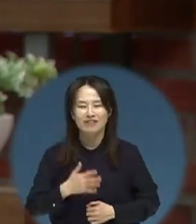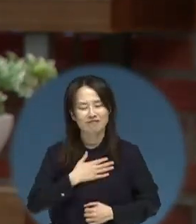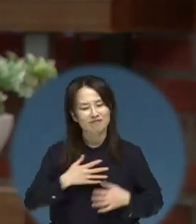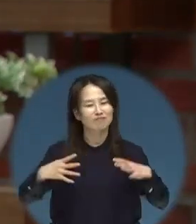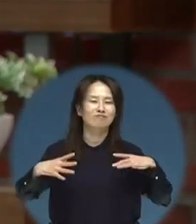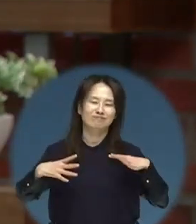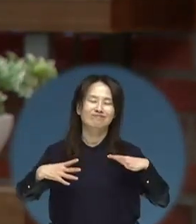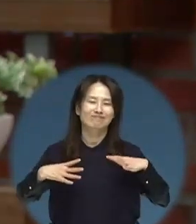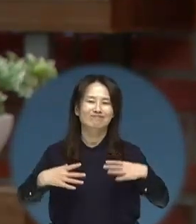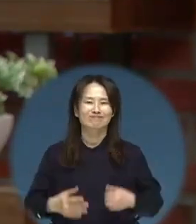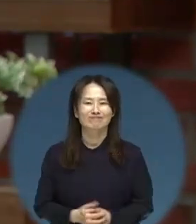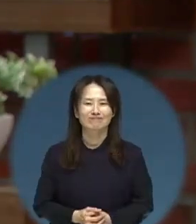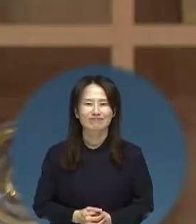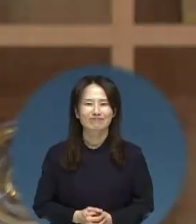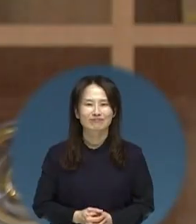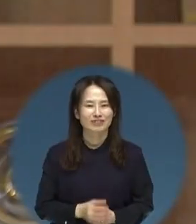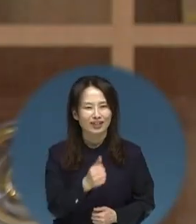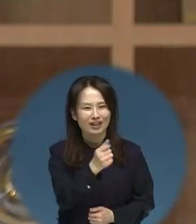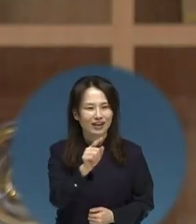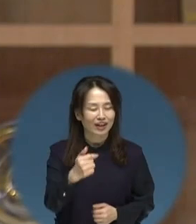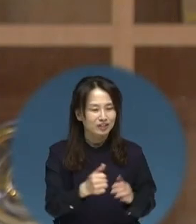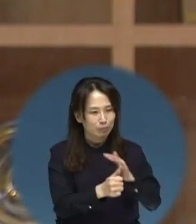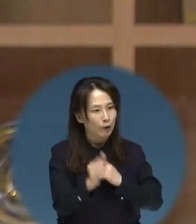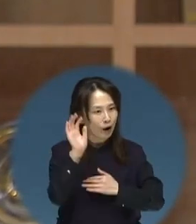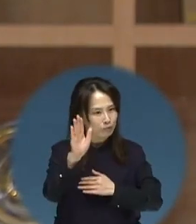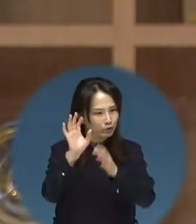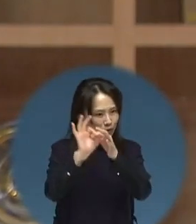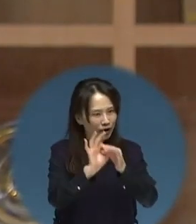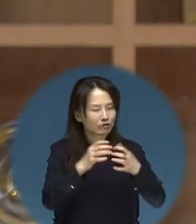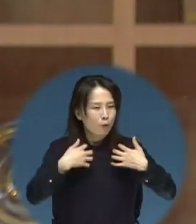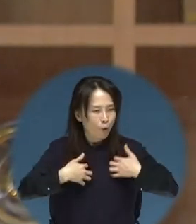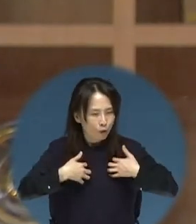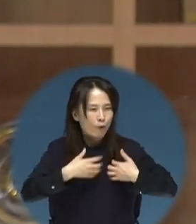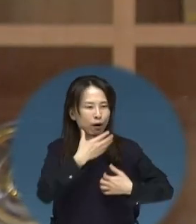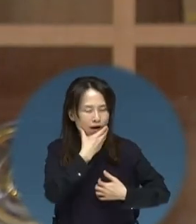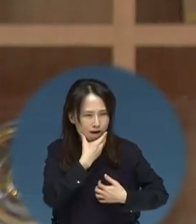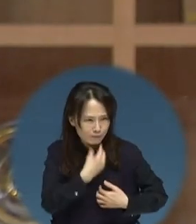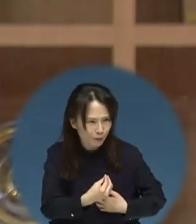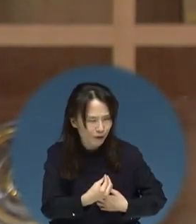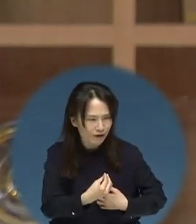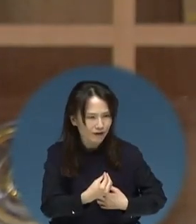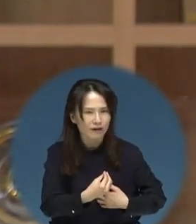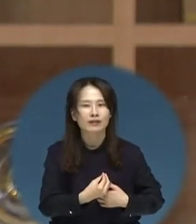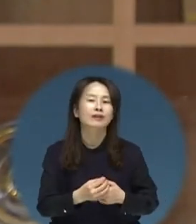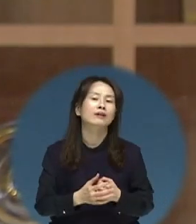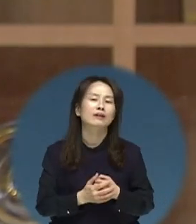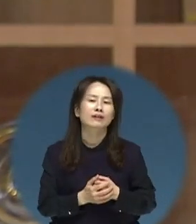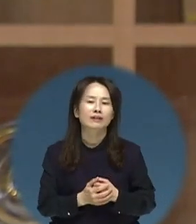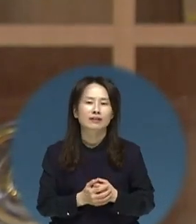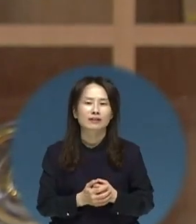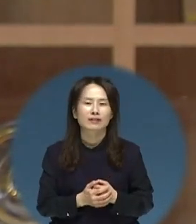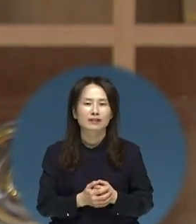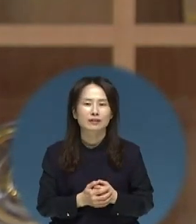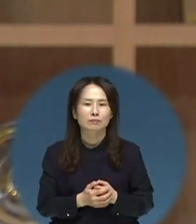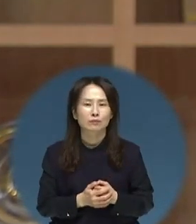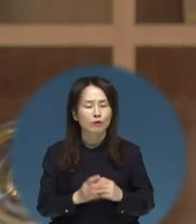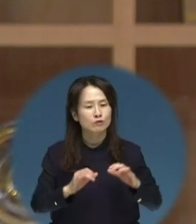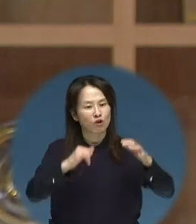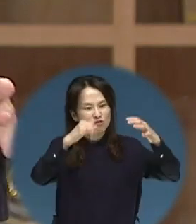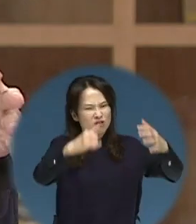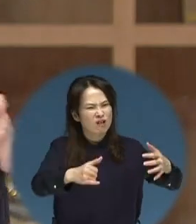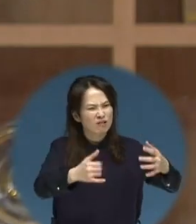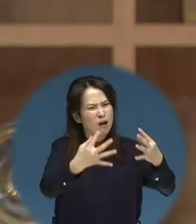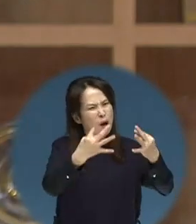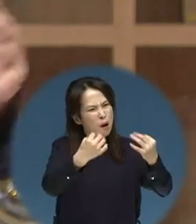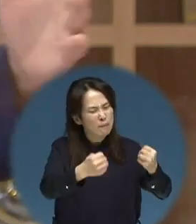많이 우쭐합니다. 한영준 대표 앞으로도 계속 즐겁고 행복하게 네. 뭐 그렇다고 제가 전 세계에 더